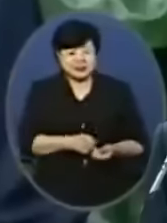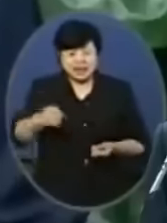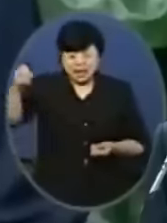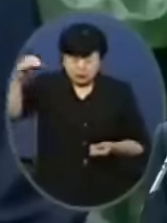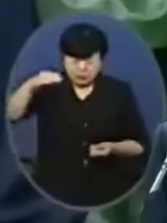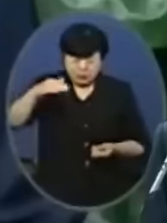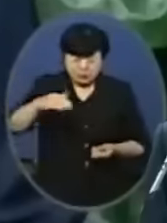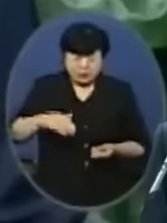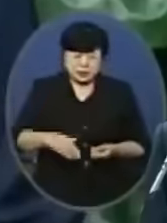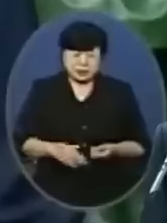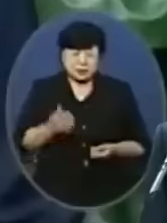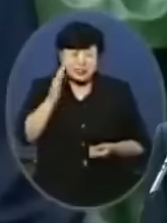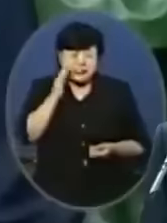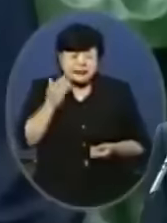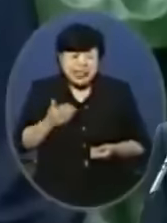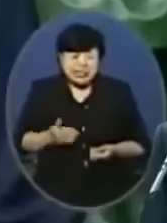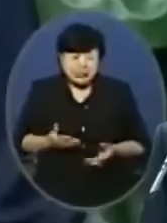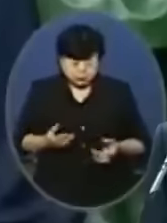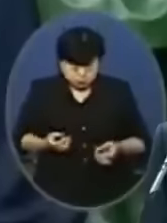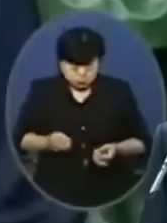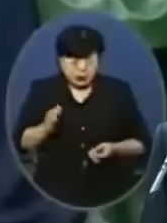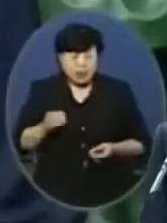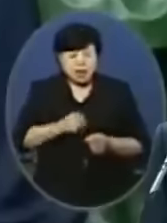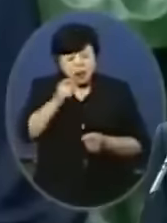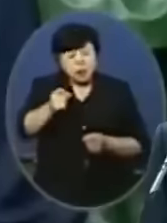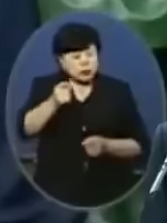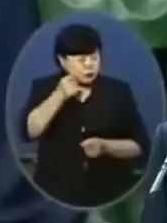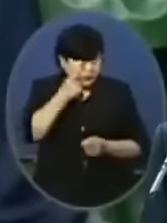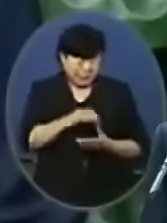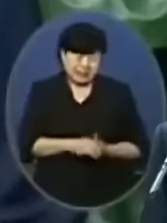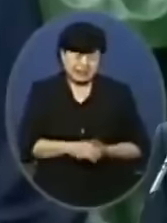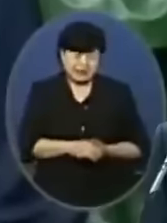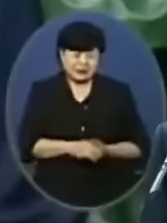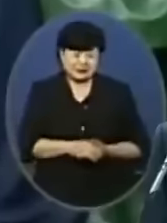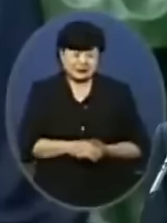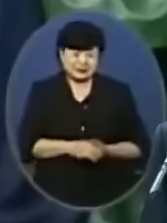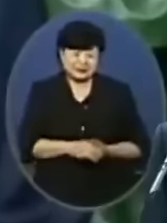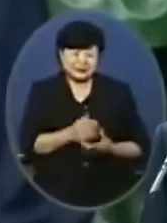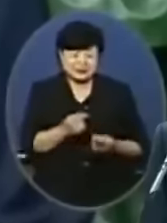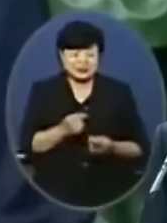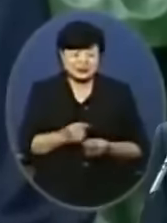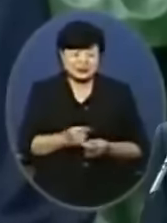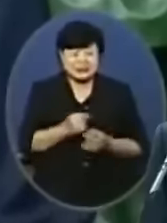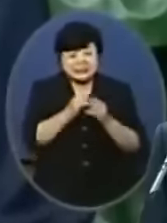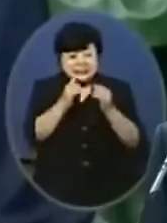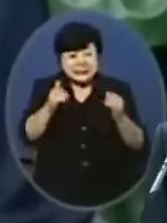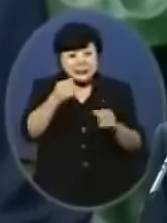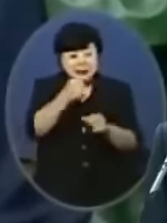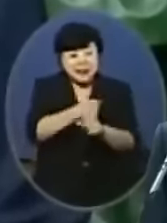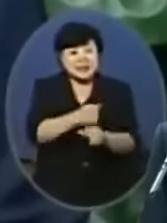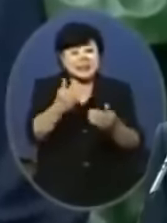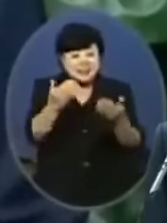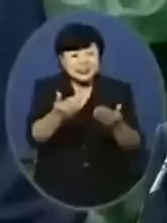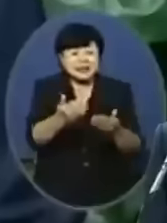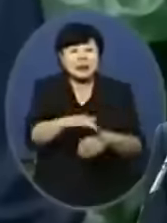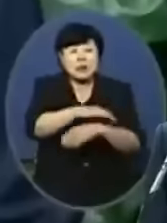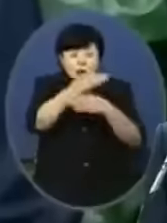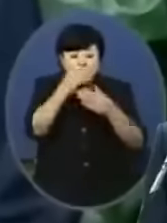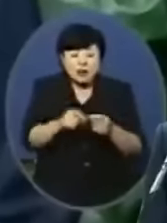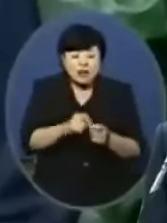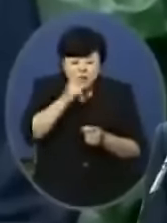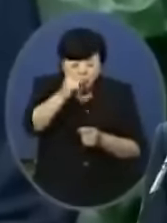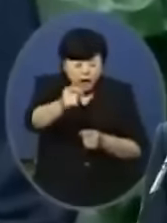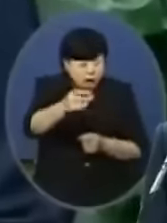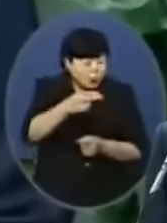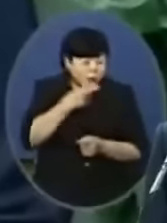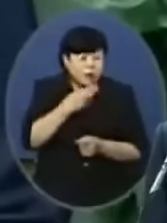쪼글쪼글해져서 영구한 옷이 될 수가 없어요. 그와 같이 오늘날 사람이 하는 모든 것은 영구한